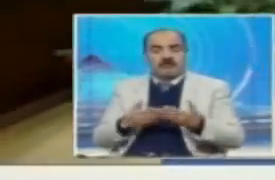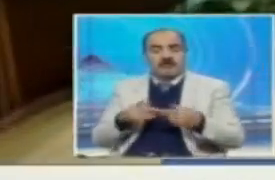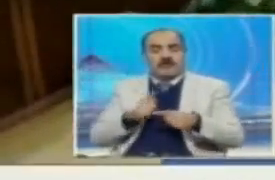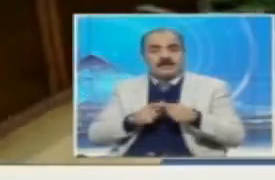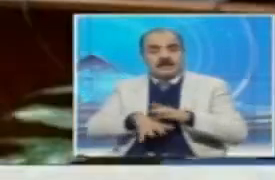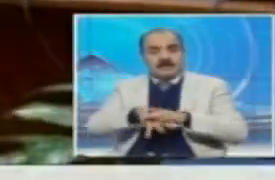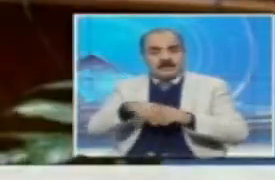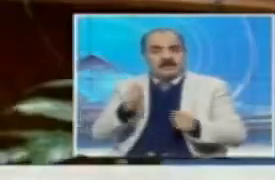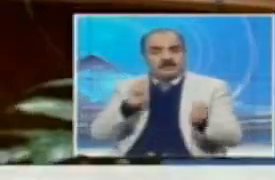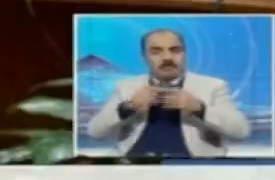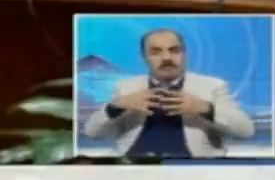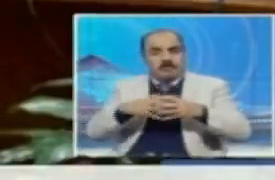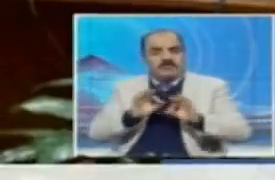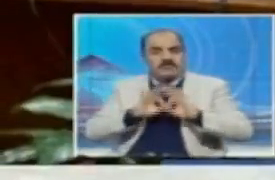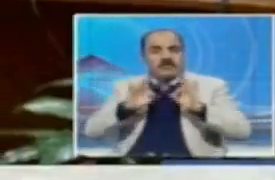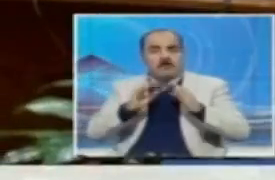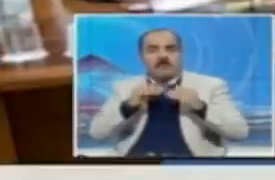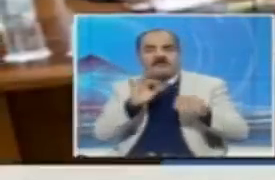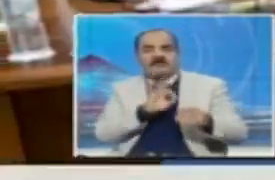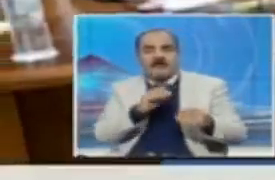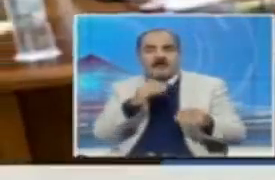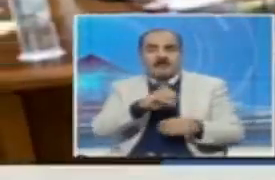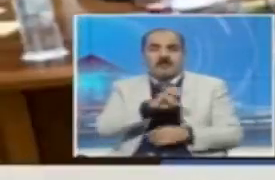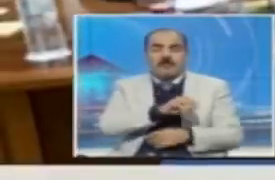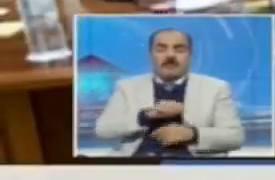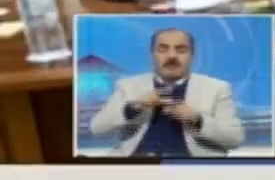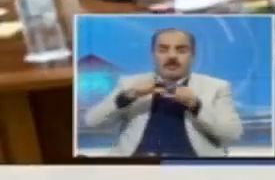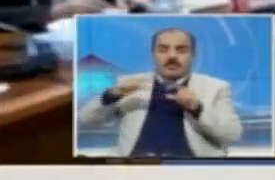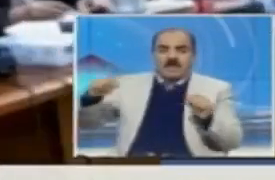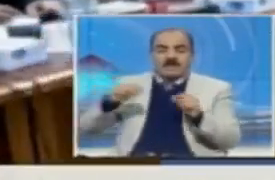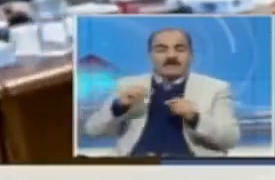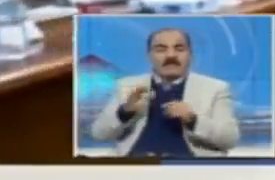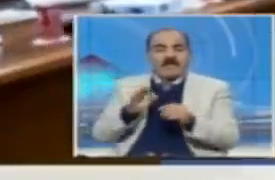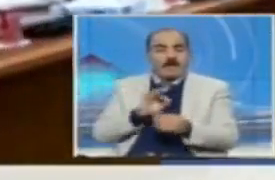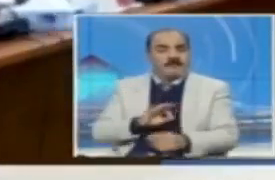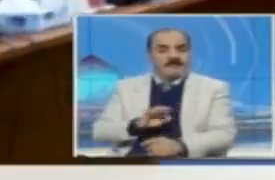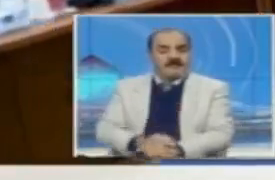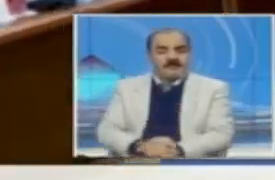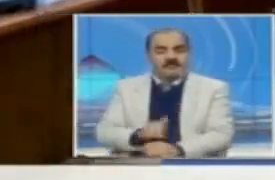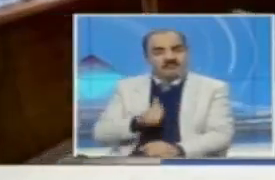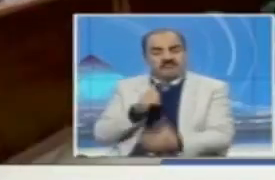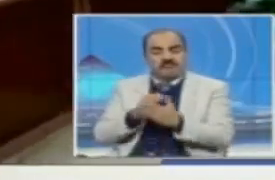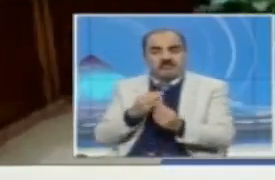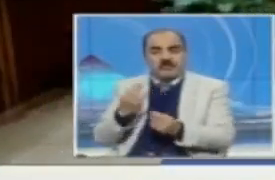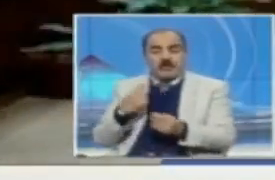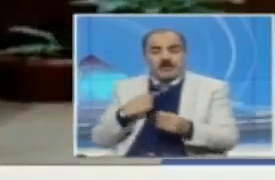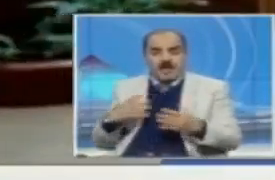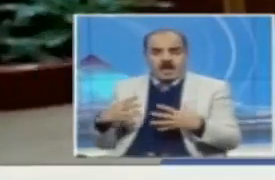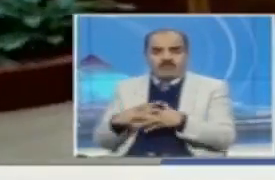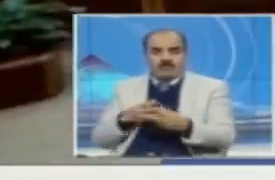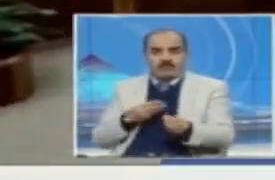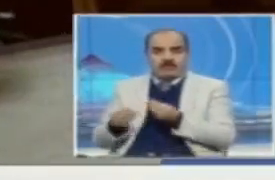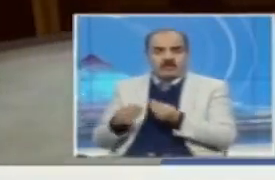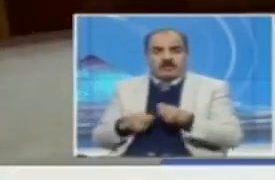والصناعة لبحث الفرص الاستثمارية في المنطقة الاقتصادية للمثلث الذهبي. أشار الملا إلى ضرورة العمل على